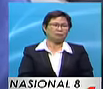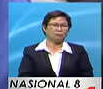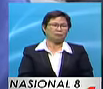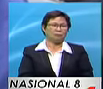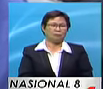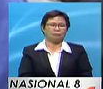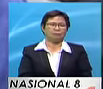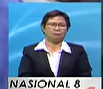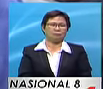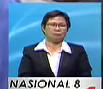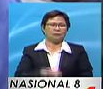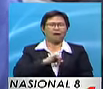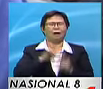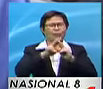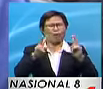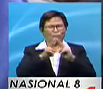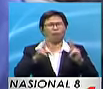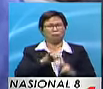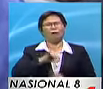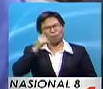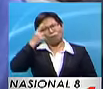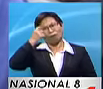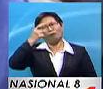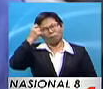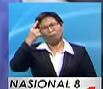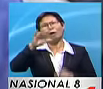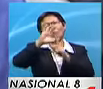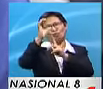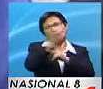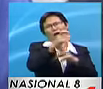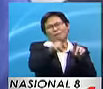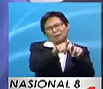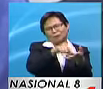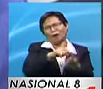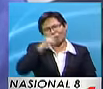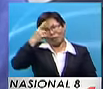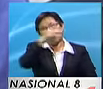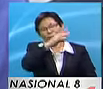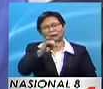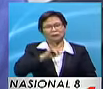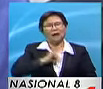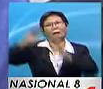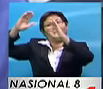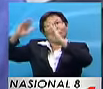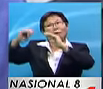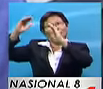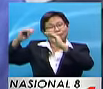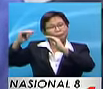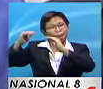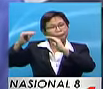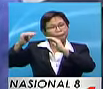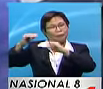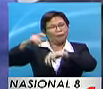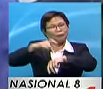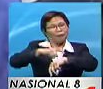amat faham akan budaya seperti ini dan saya berharap